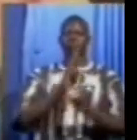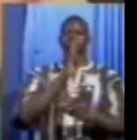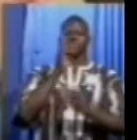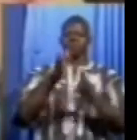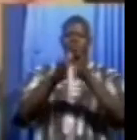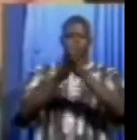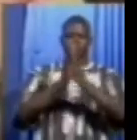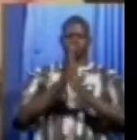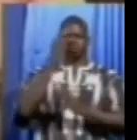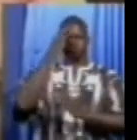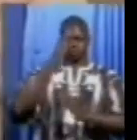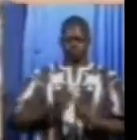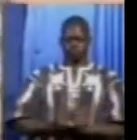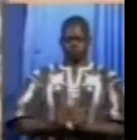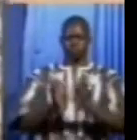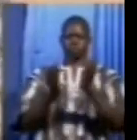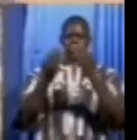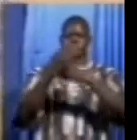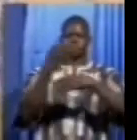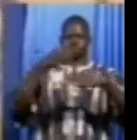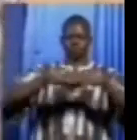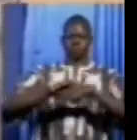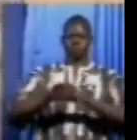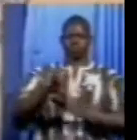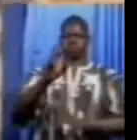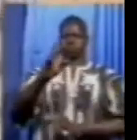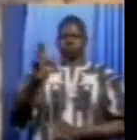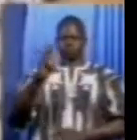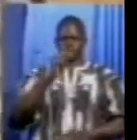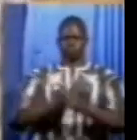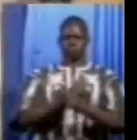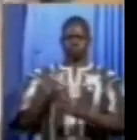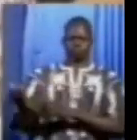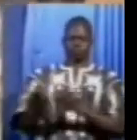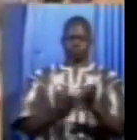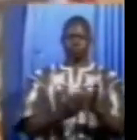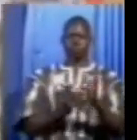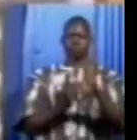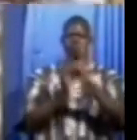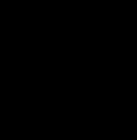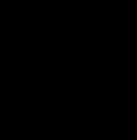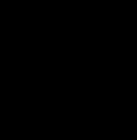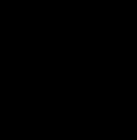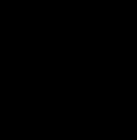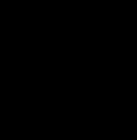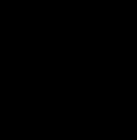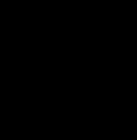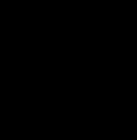sollicités pour accompagner le bureau entrant dans leur tâche, celle de porter plus haut le flambeau du CDP.